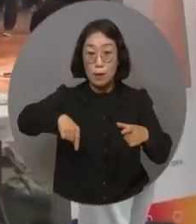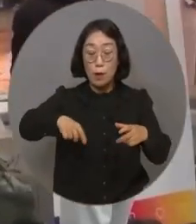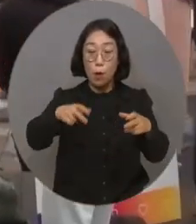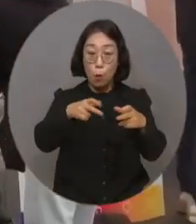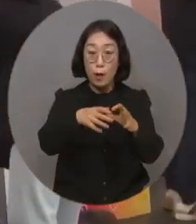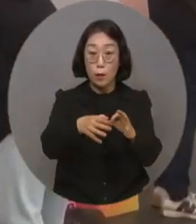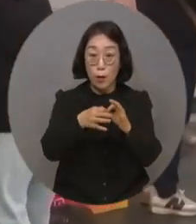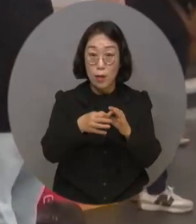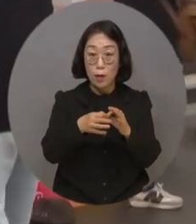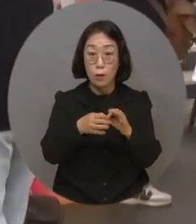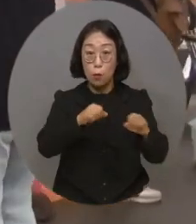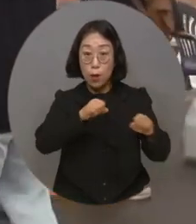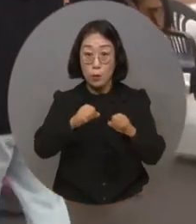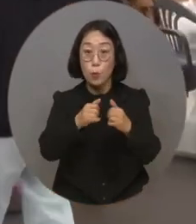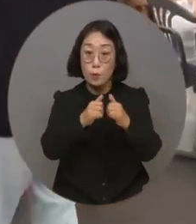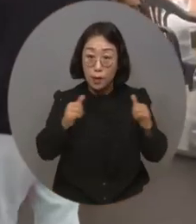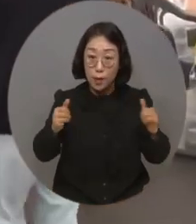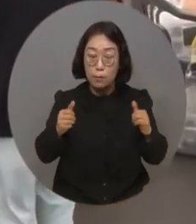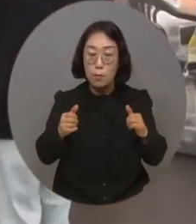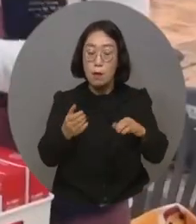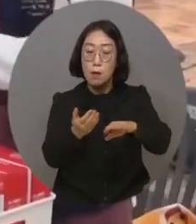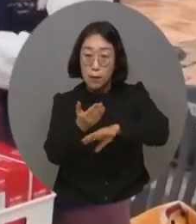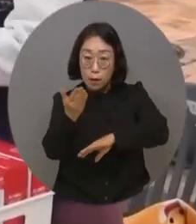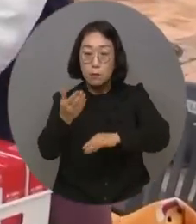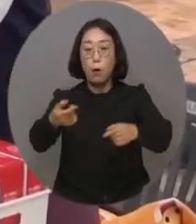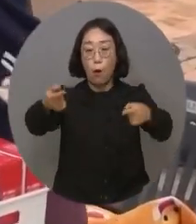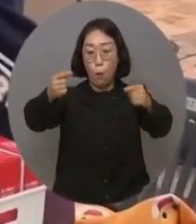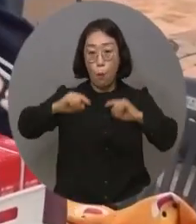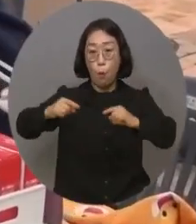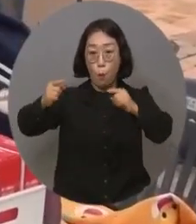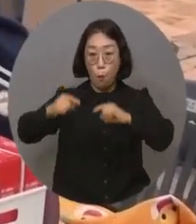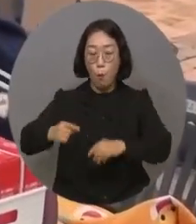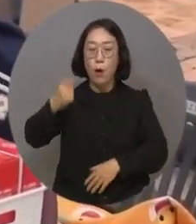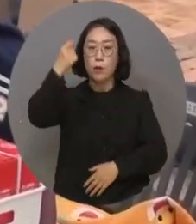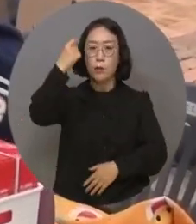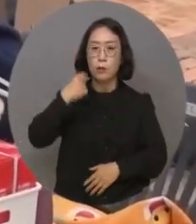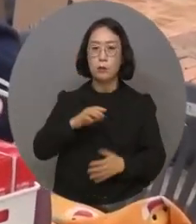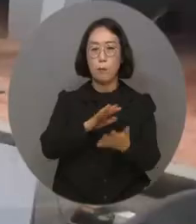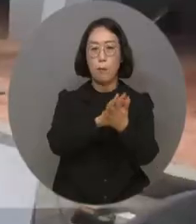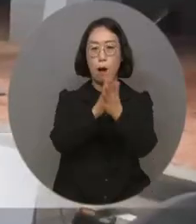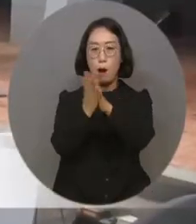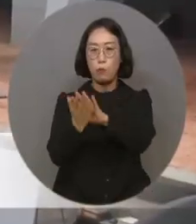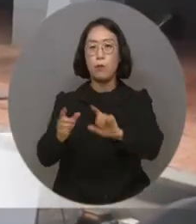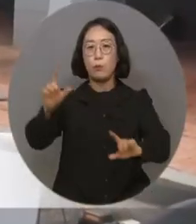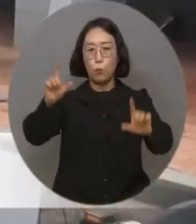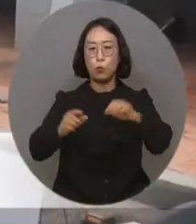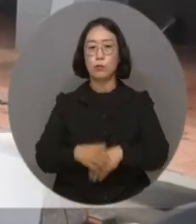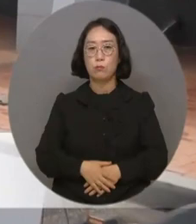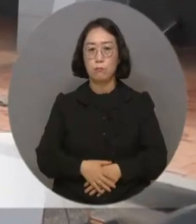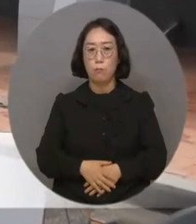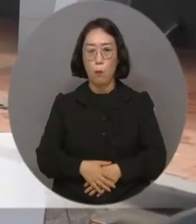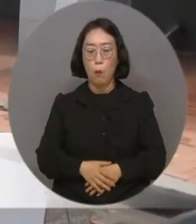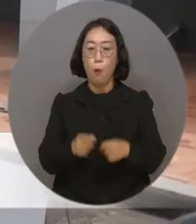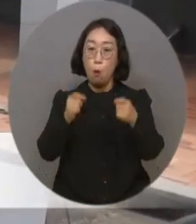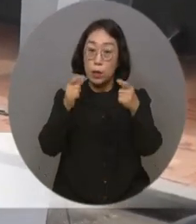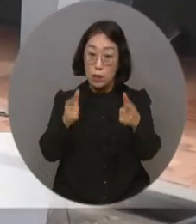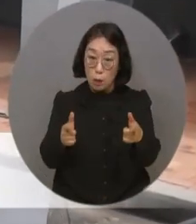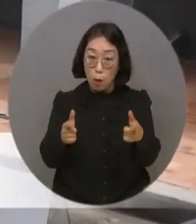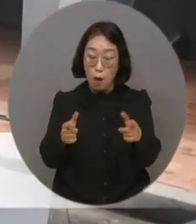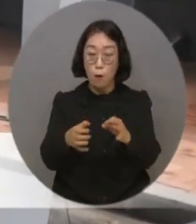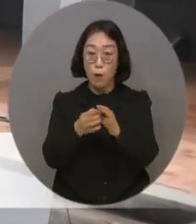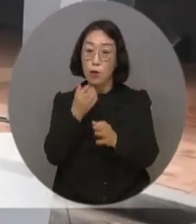물론 많은 비장애인 이웃들이 참여해 장애에 대한 인식의 변화를 보여주었습니다. 기획 시장이라고 해서